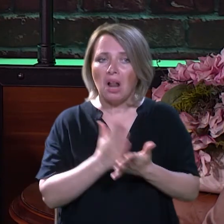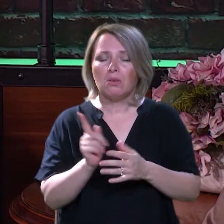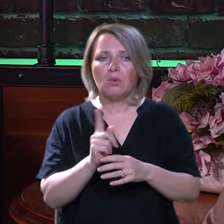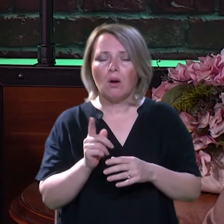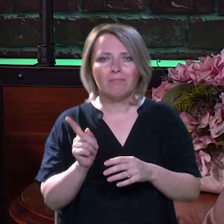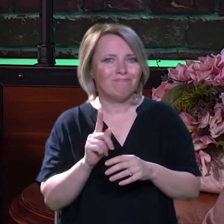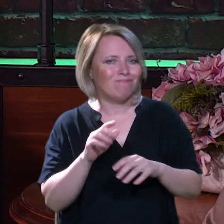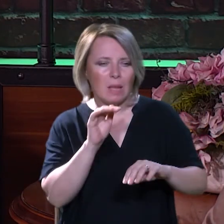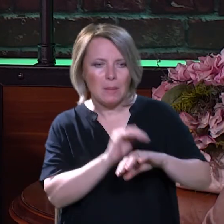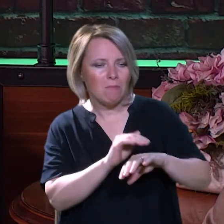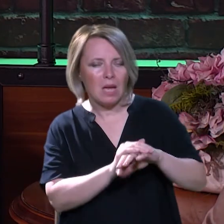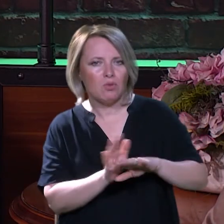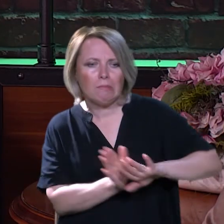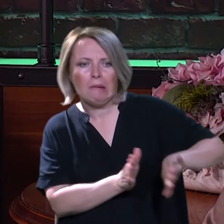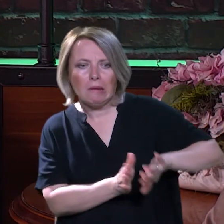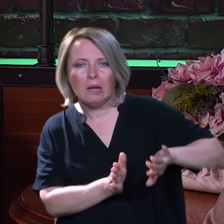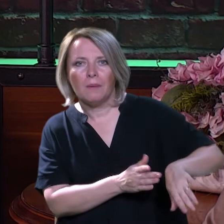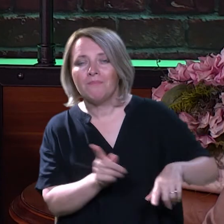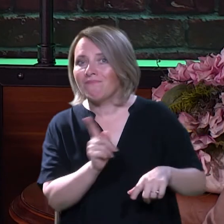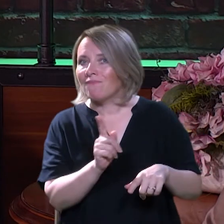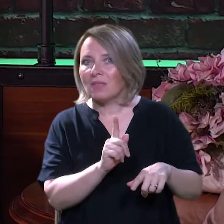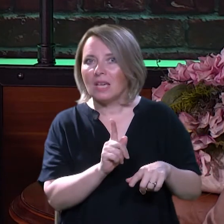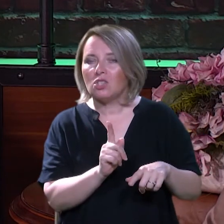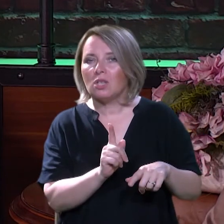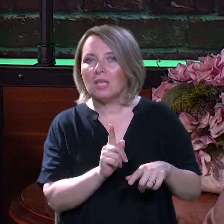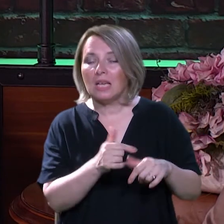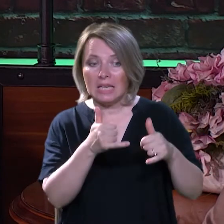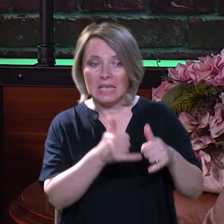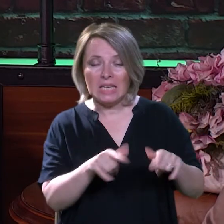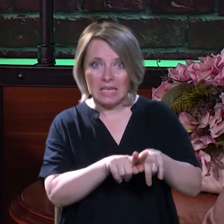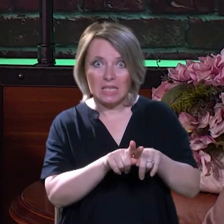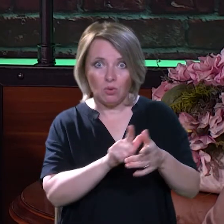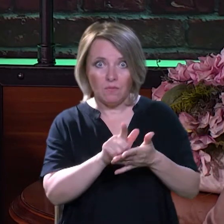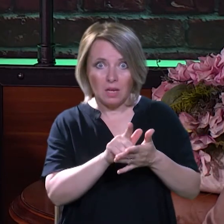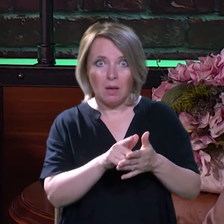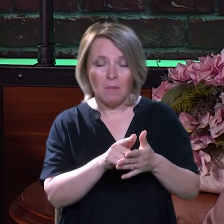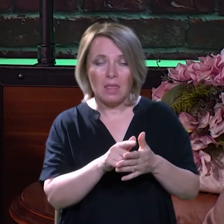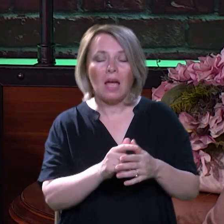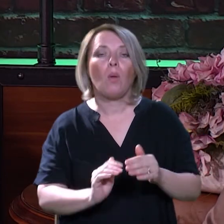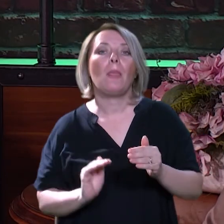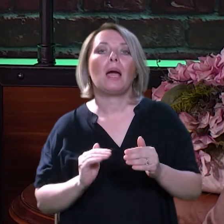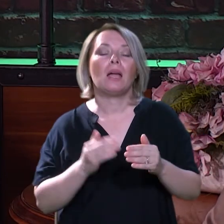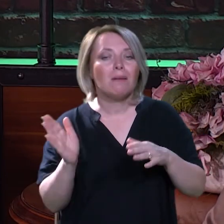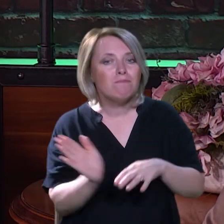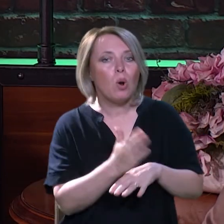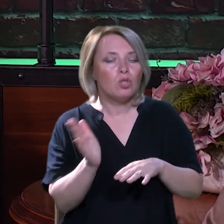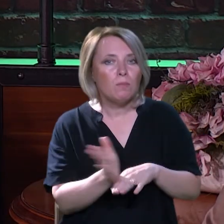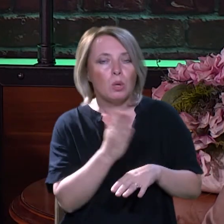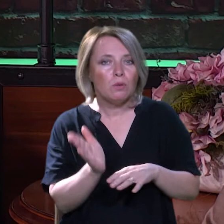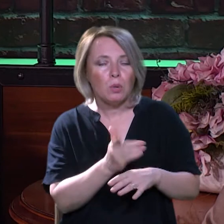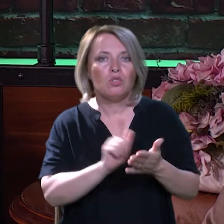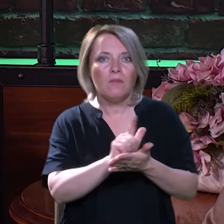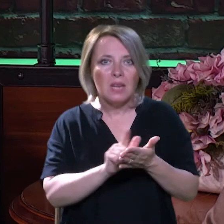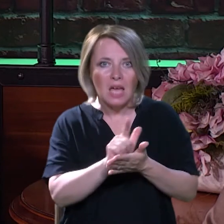razinama stresa, nećete odmah potpasti pod taj utjecaj, nego s protokom vremena. Zato što je